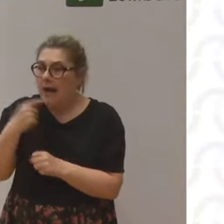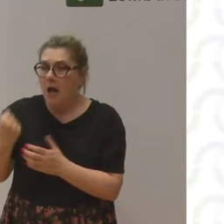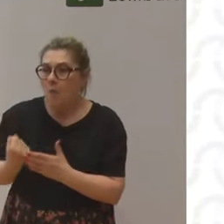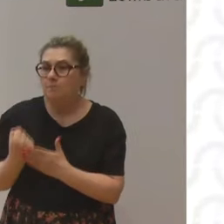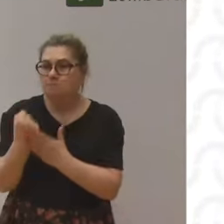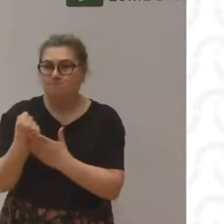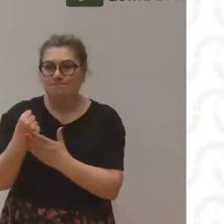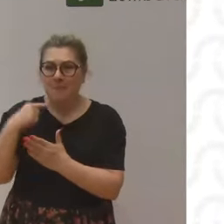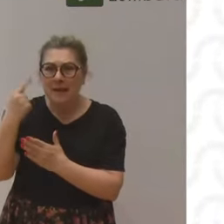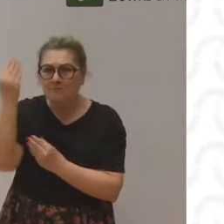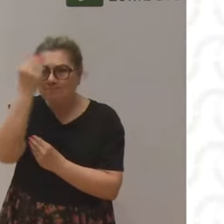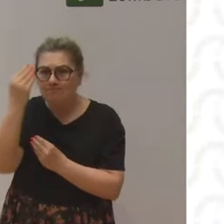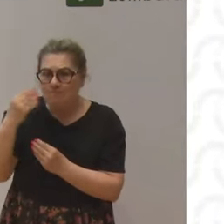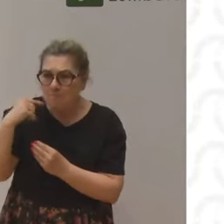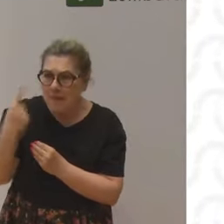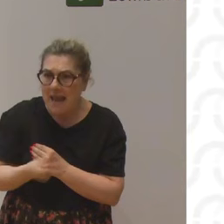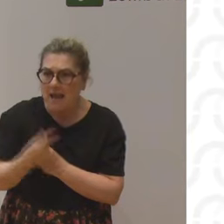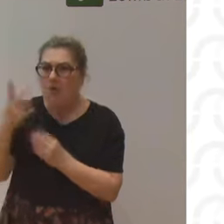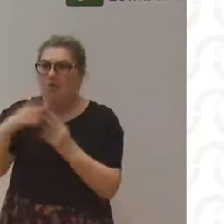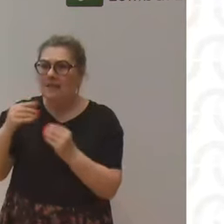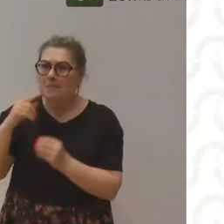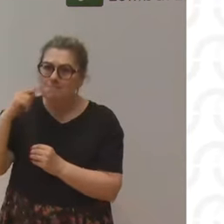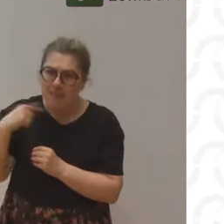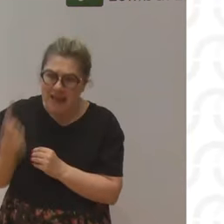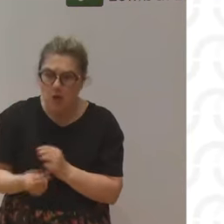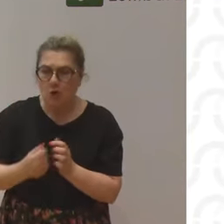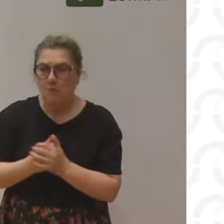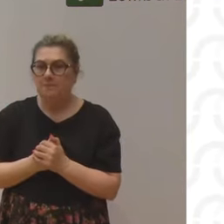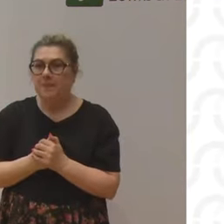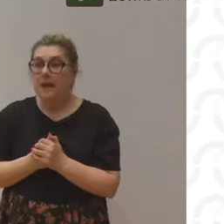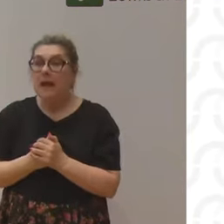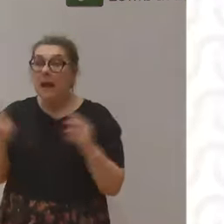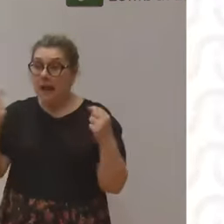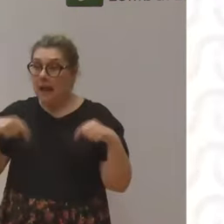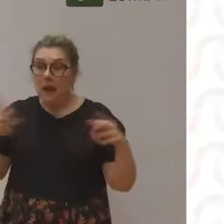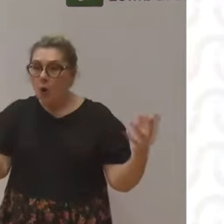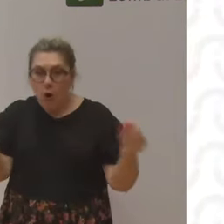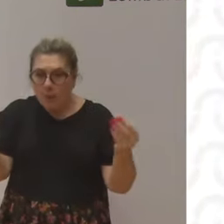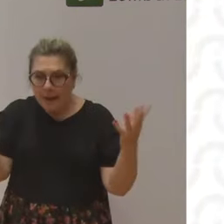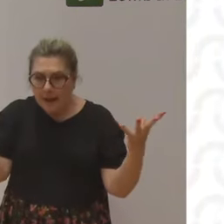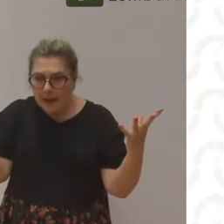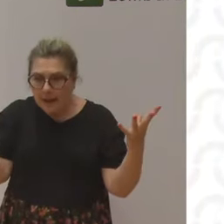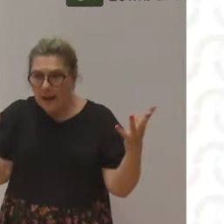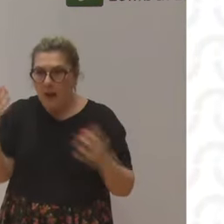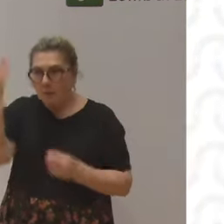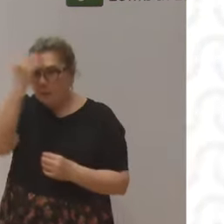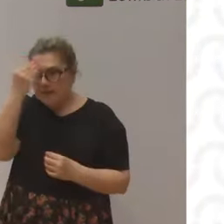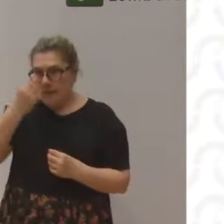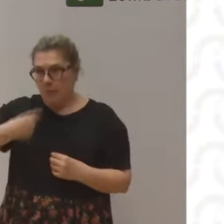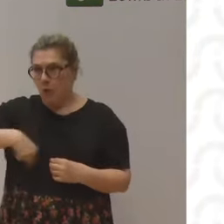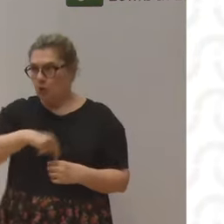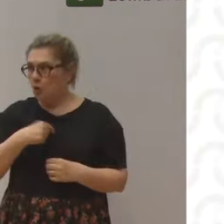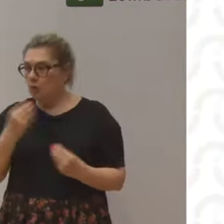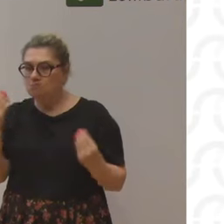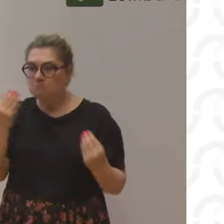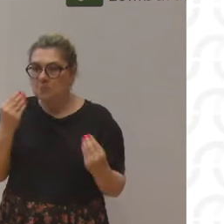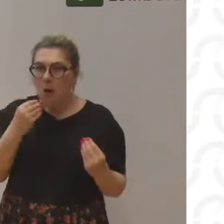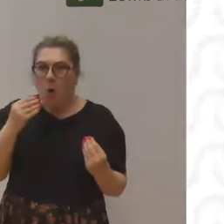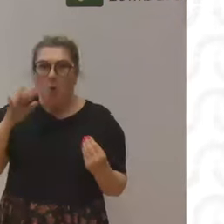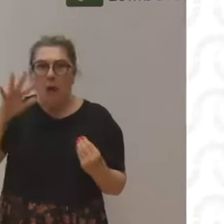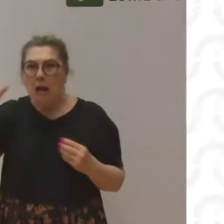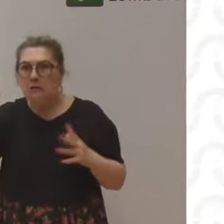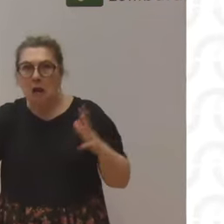meglio pensata, meglio realizzata soprattutto. E questo come? Ma secondo noi, senza fare ricorso a chissà quali altri